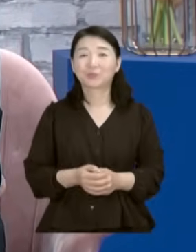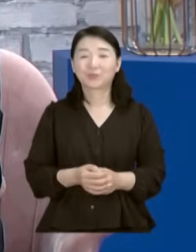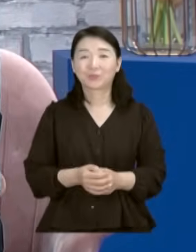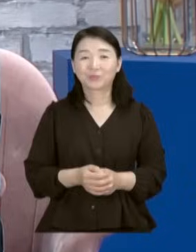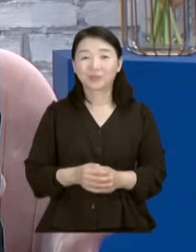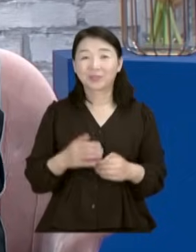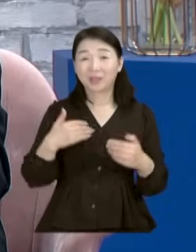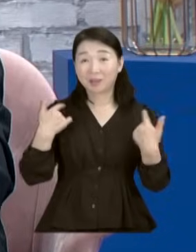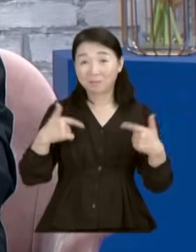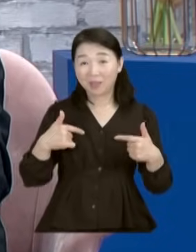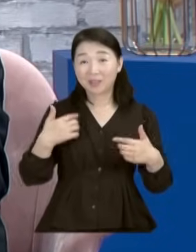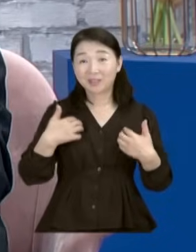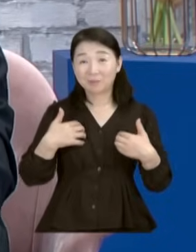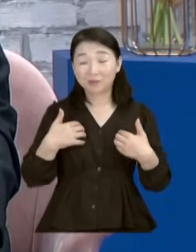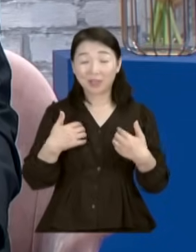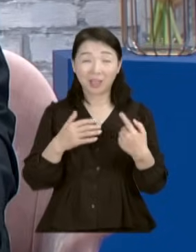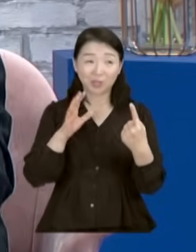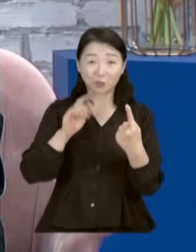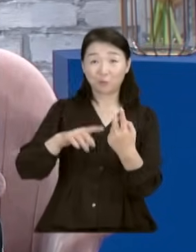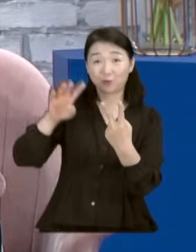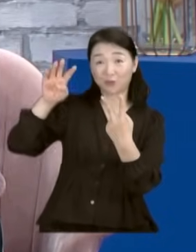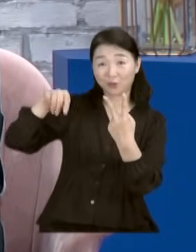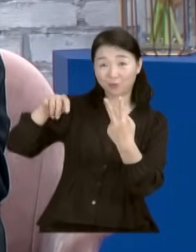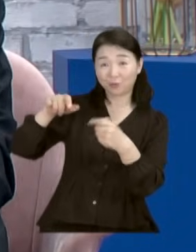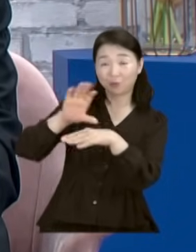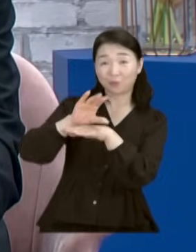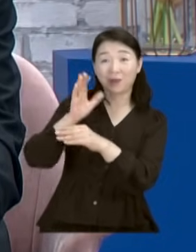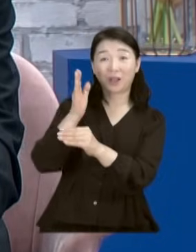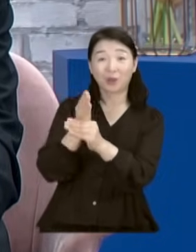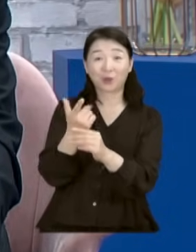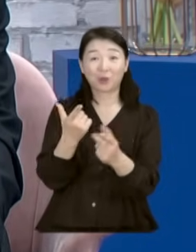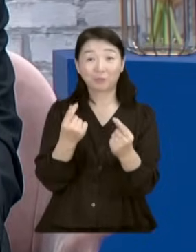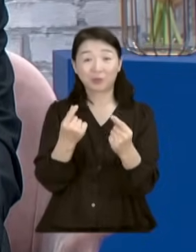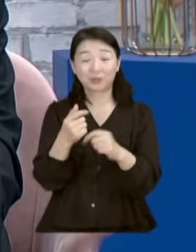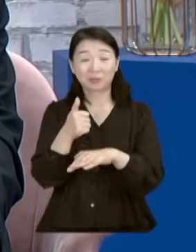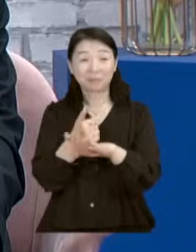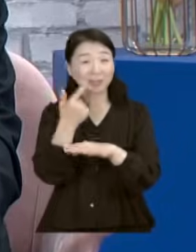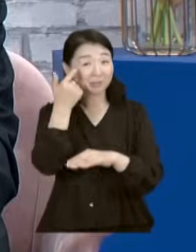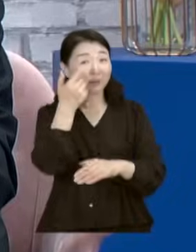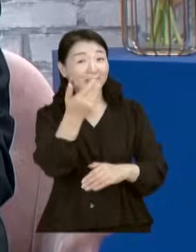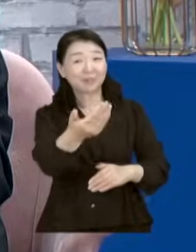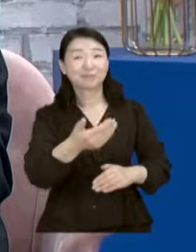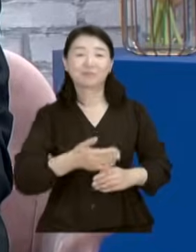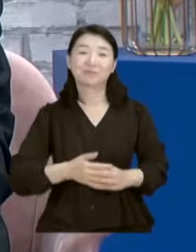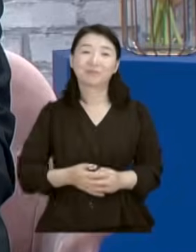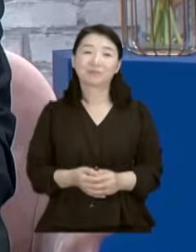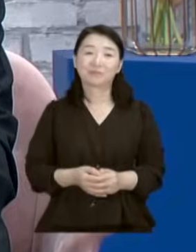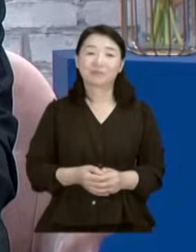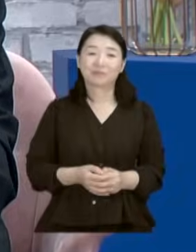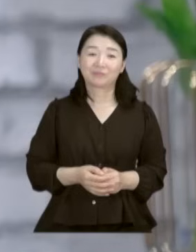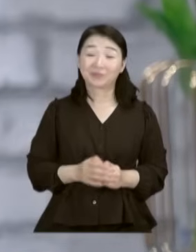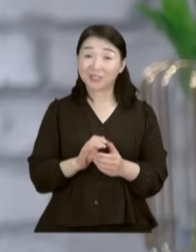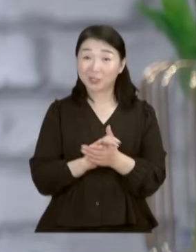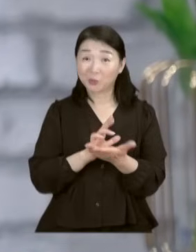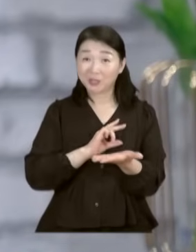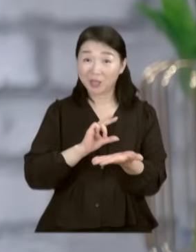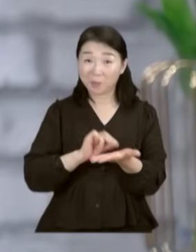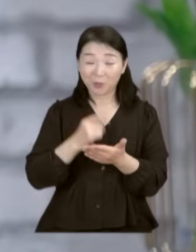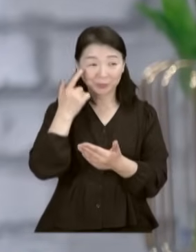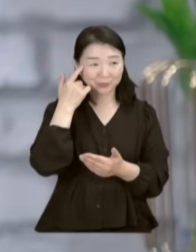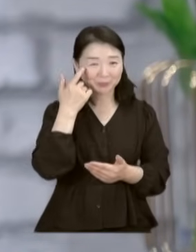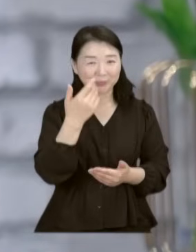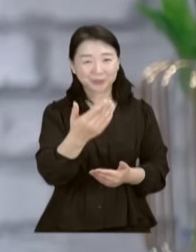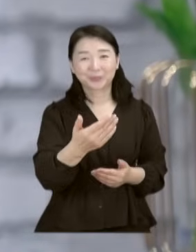김정아 사모님 내가 매일 기쁘게 두 편으로 지금 특집을 하고 있습니다 자 이제 마지막 질문 하나 남았어요 자